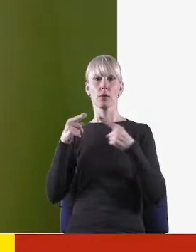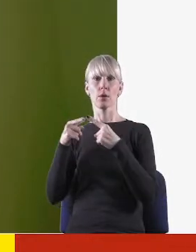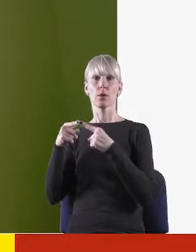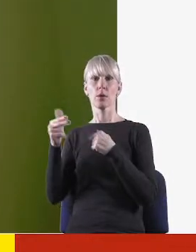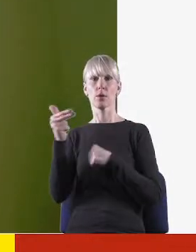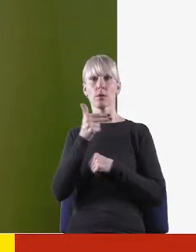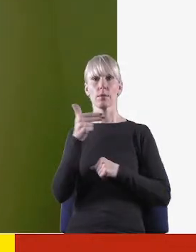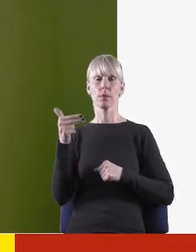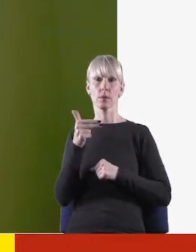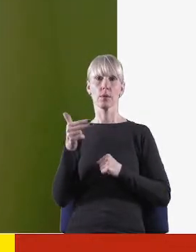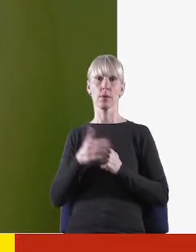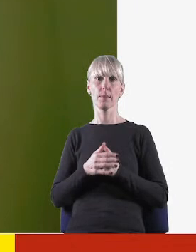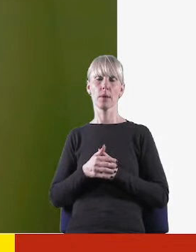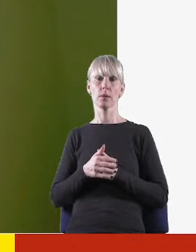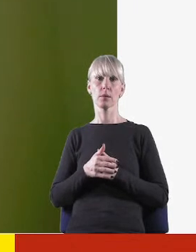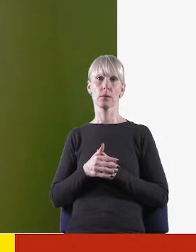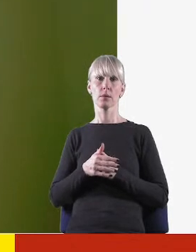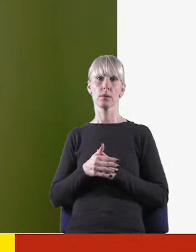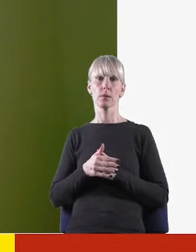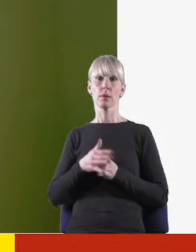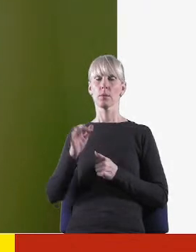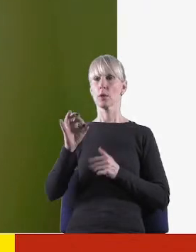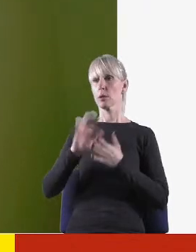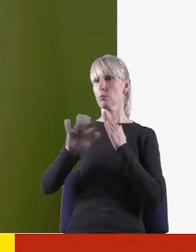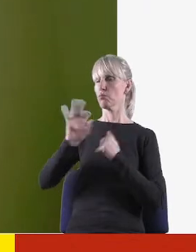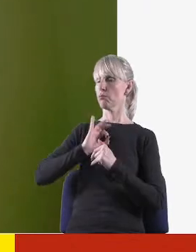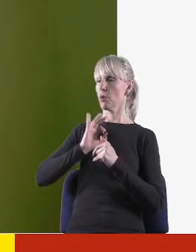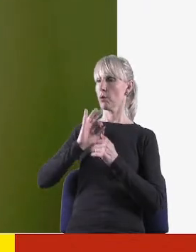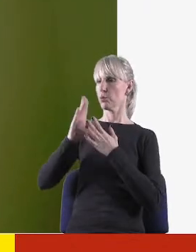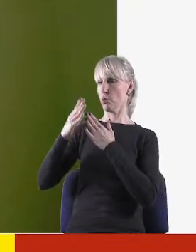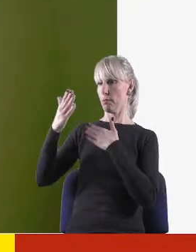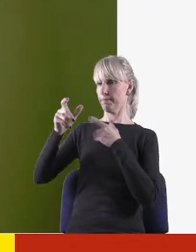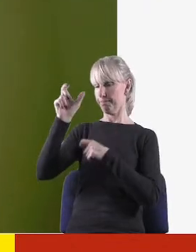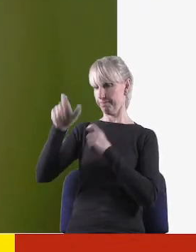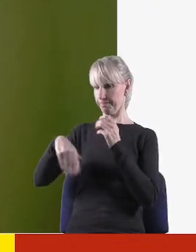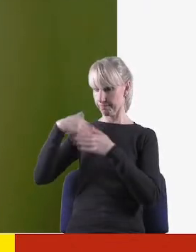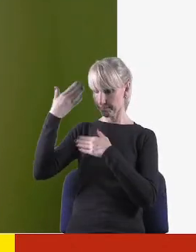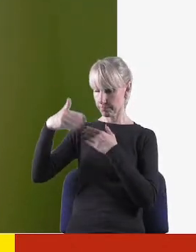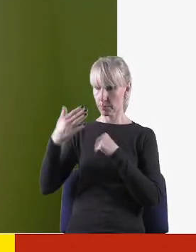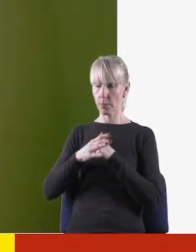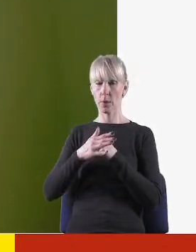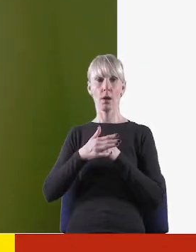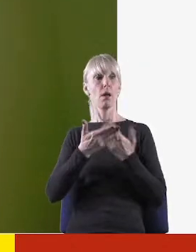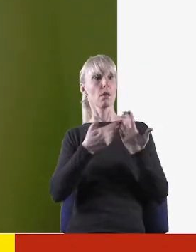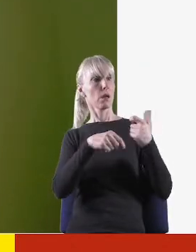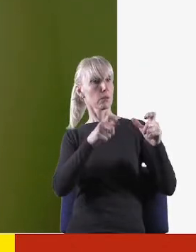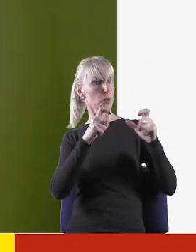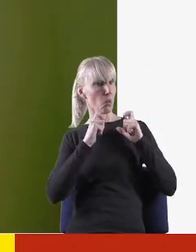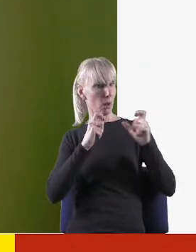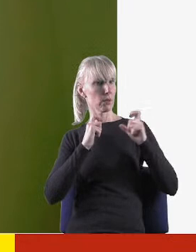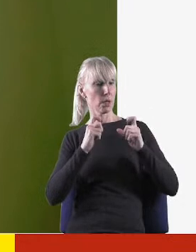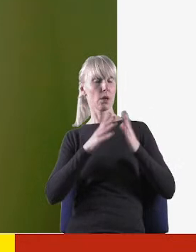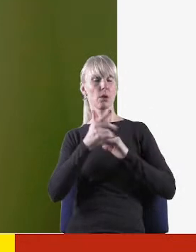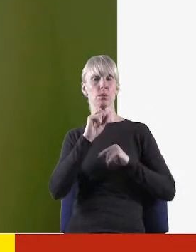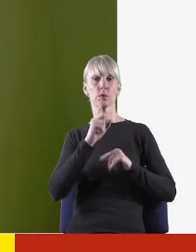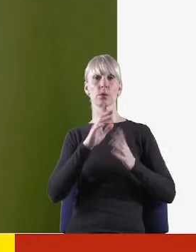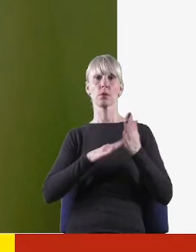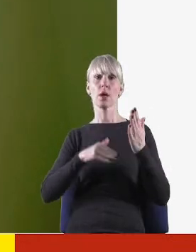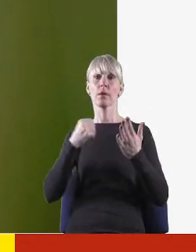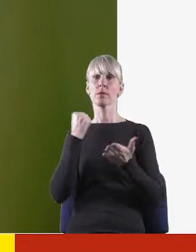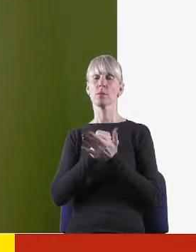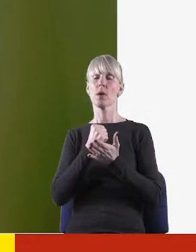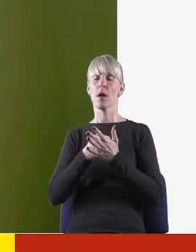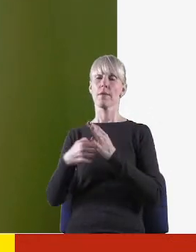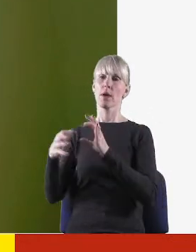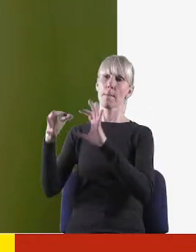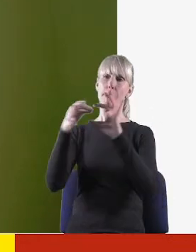tematu poruszanego przez mojego przedmówcę. Rzeczywiście zgłaszają się do nas ludzie w kwestiach połączeń i